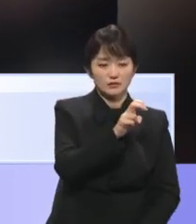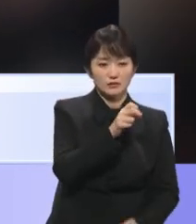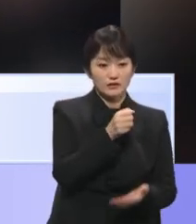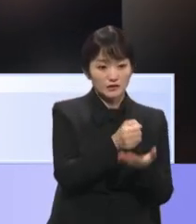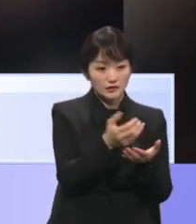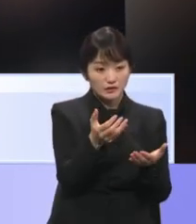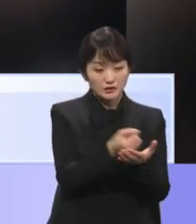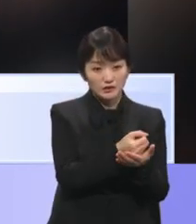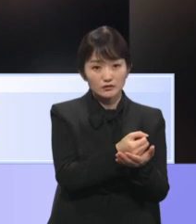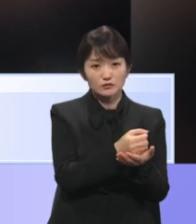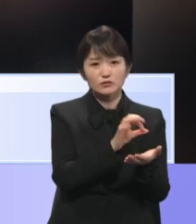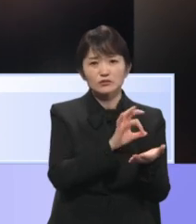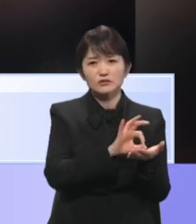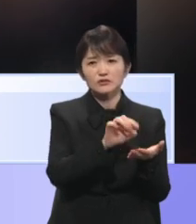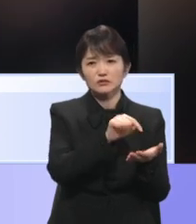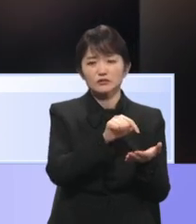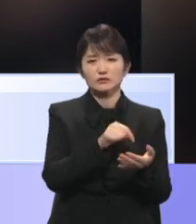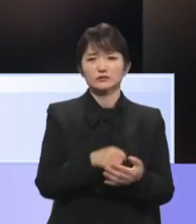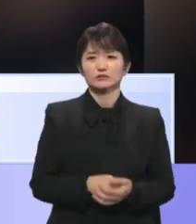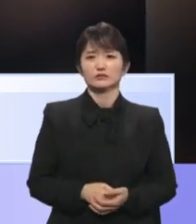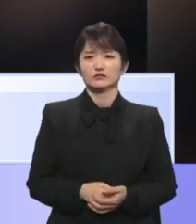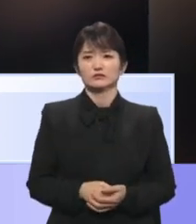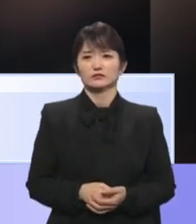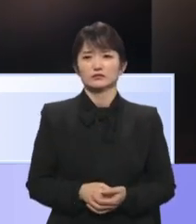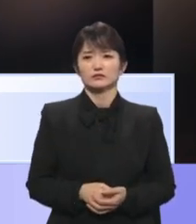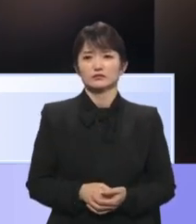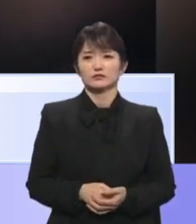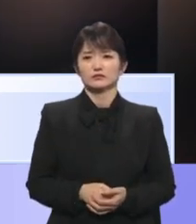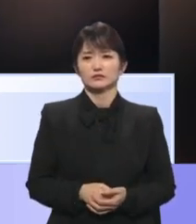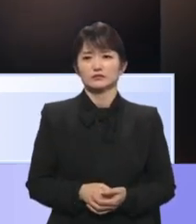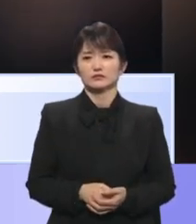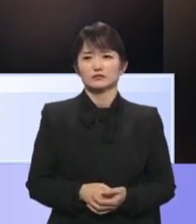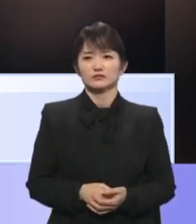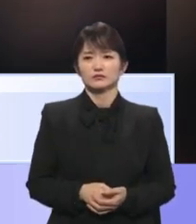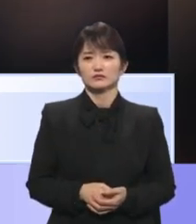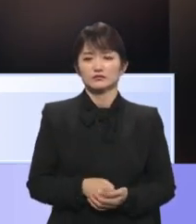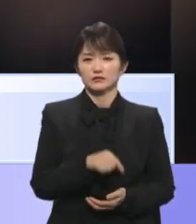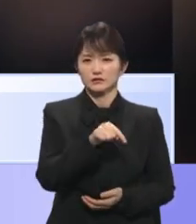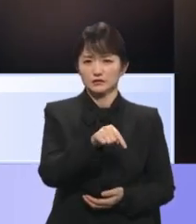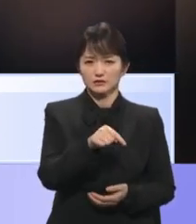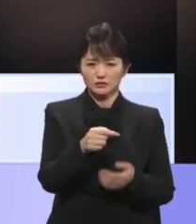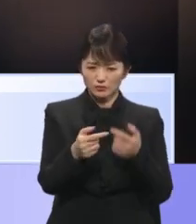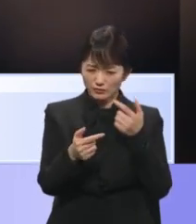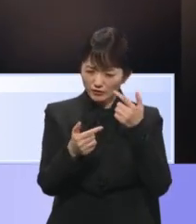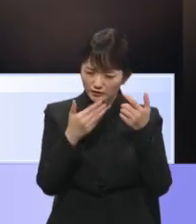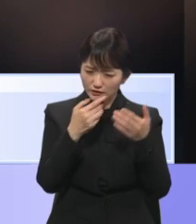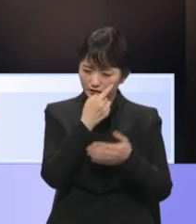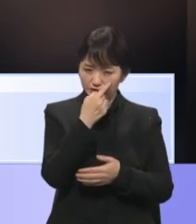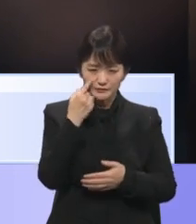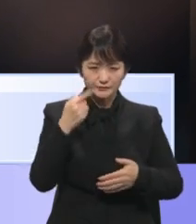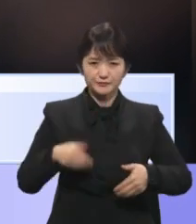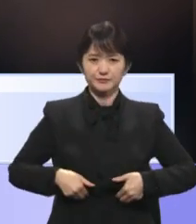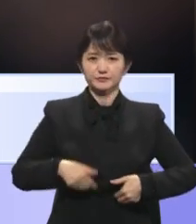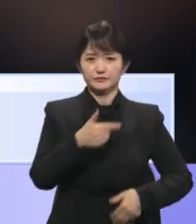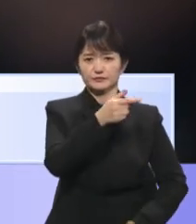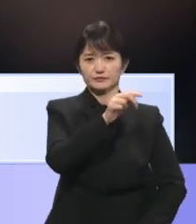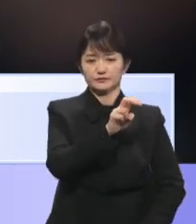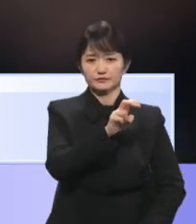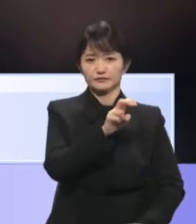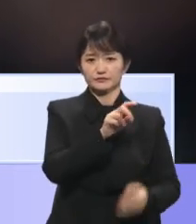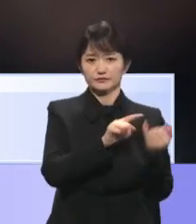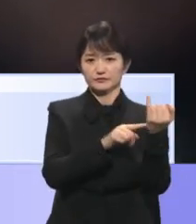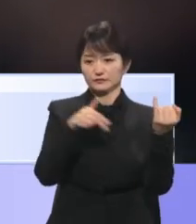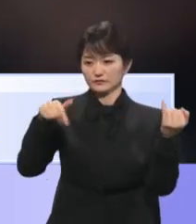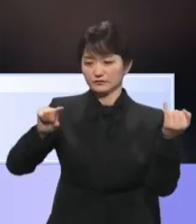하더라도 사실이 부분 관련에서는 좀 명확한 부분이 있는 거 같습니다 왜냐하면 남현희 씨는 최소한 전청조 씨가